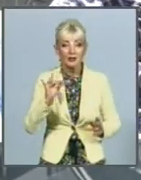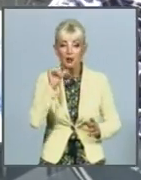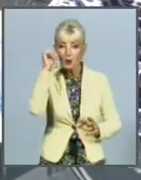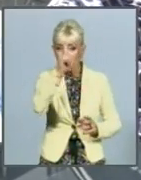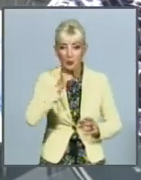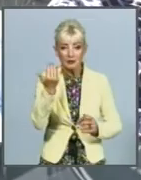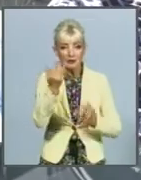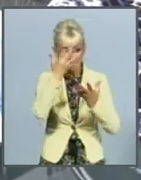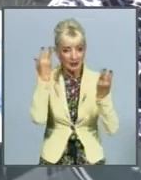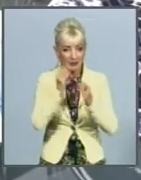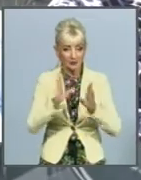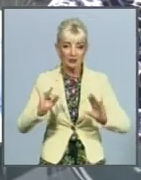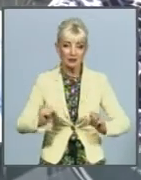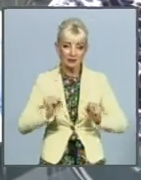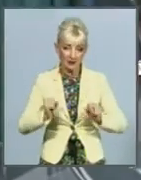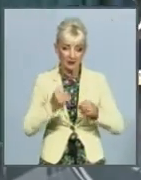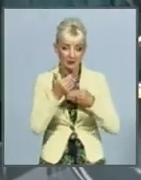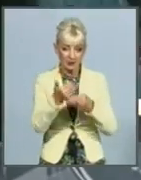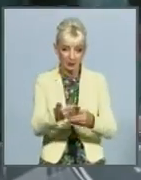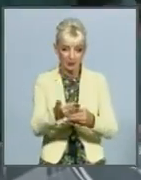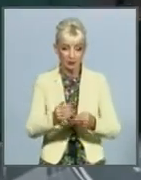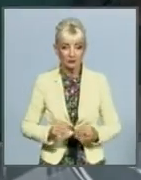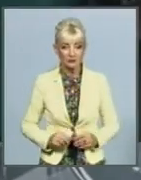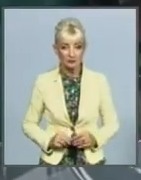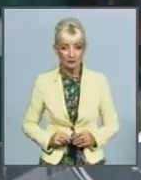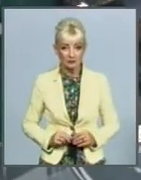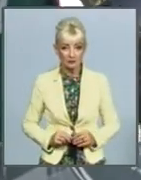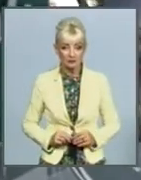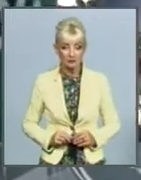не забувають та намагаються всіляко допомогти.